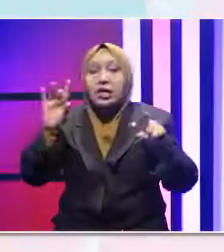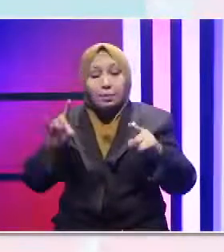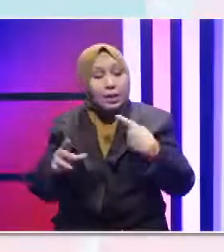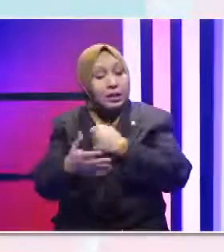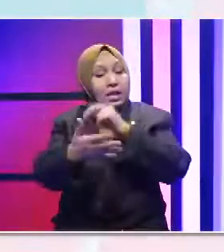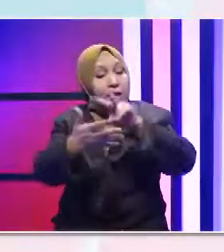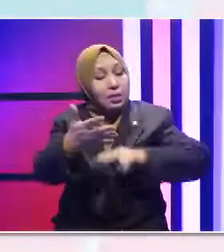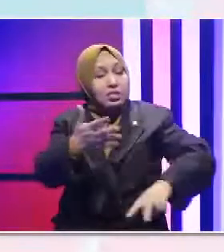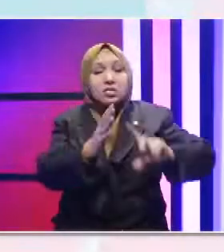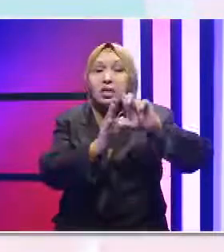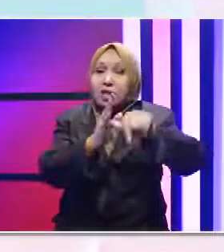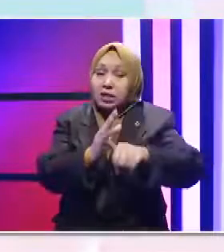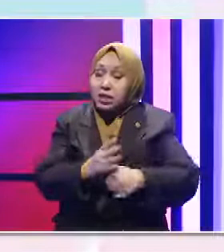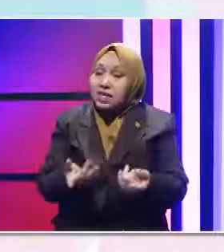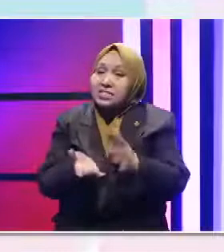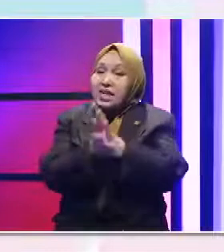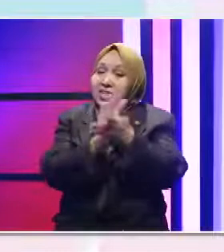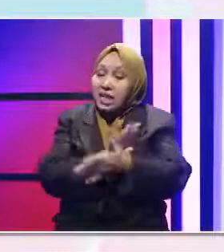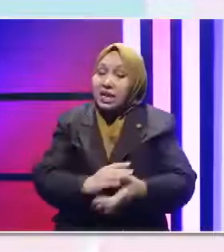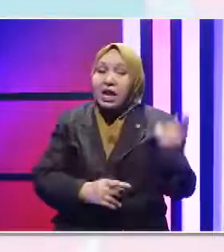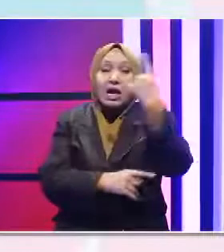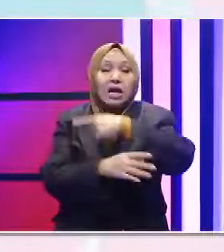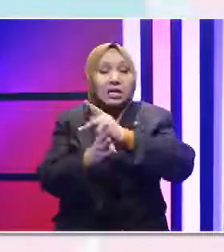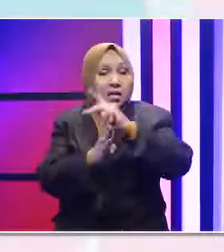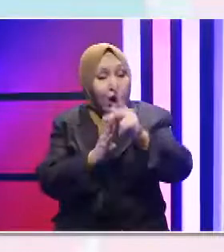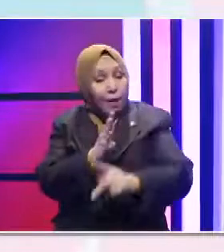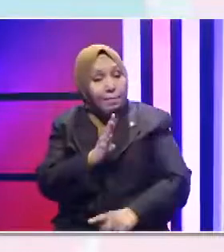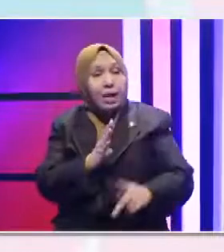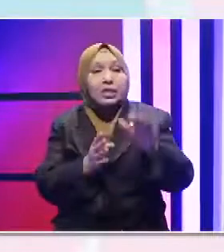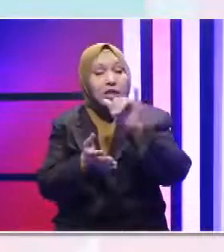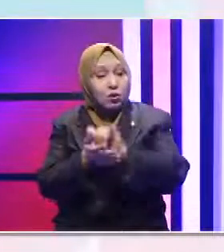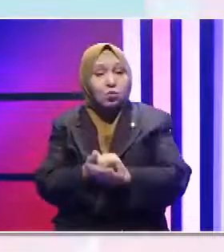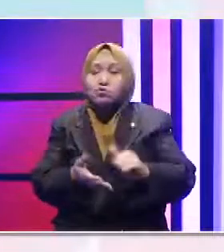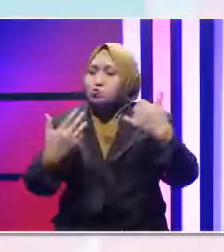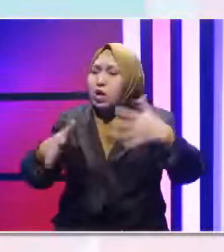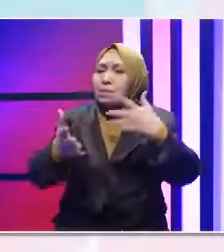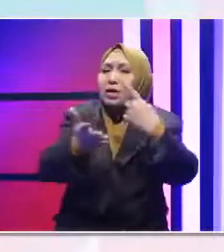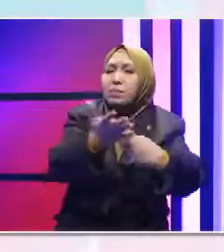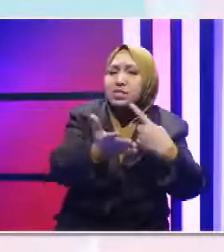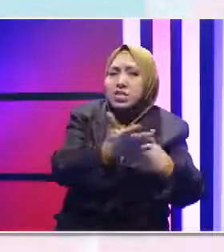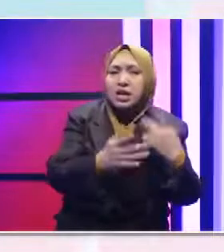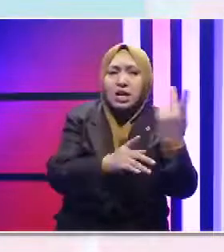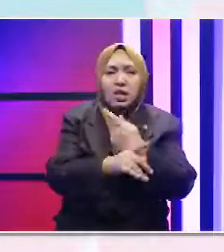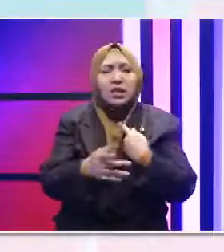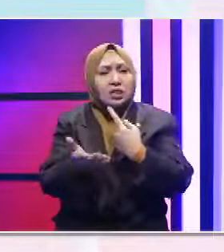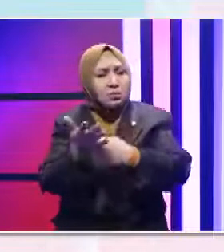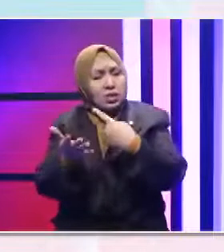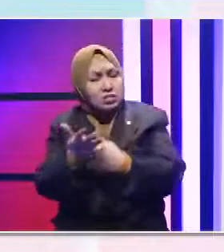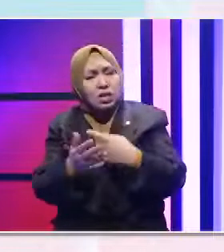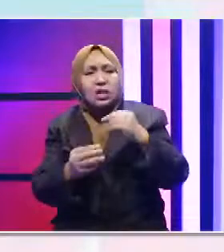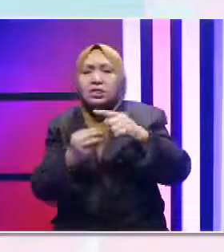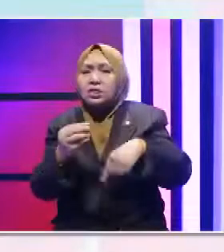baca sebentar nanti, kejadian hari kiamat. Kalau At-Takwir sudah pun berbincang, kali ini kita berbincang sudut lain hari